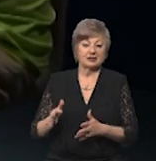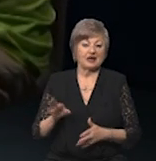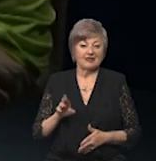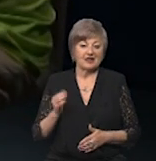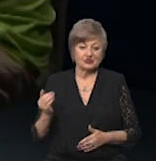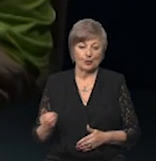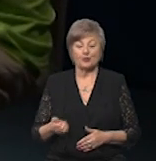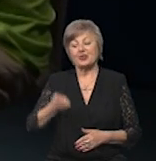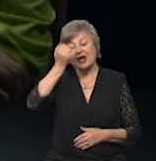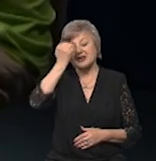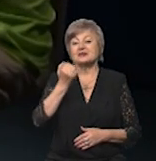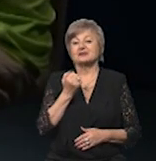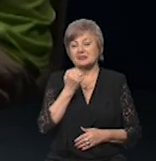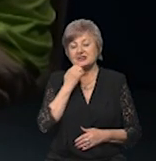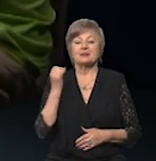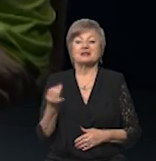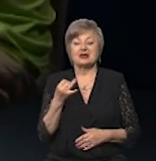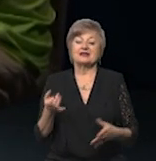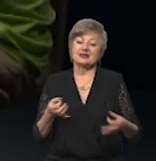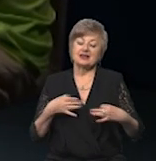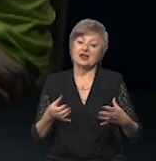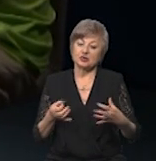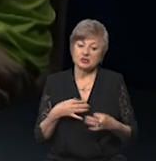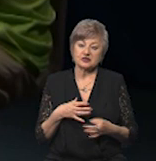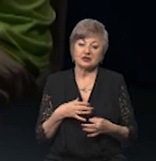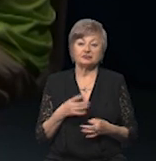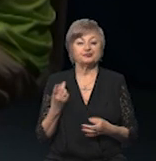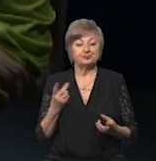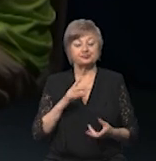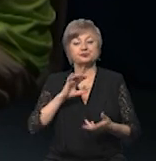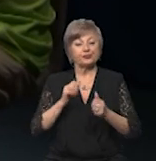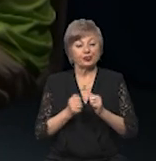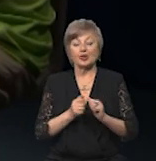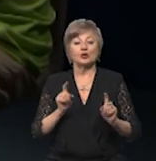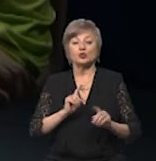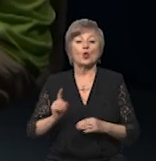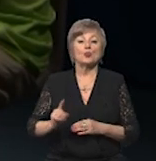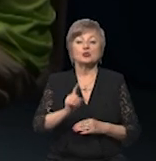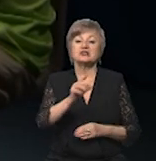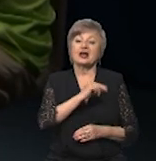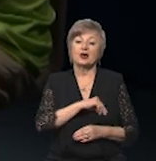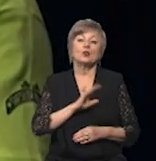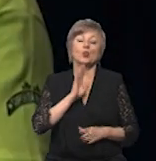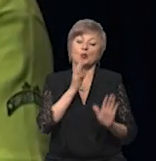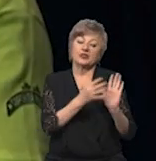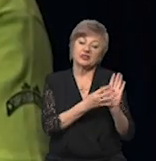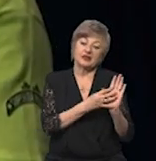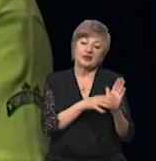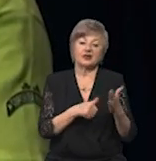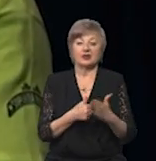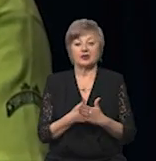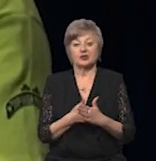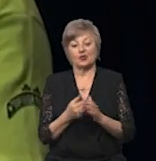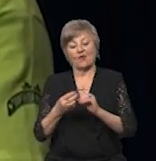вам, дякую за цікаву розмову. Так, да, треба доповнити, що музей працює з 9